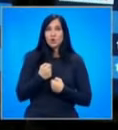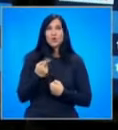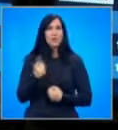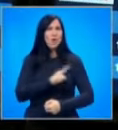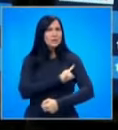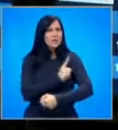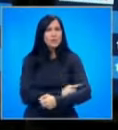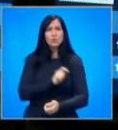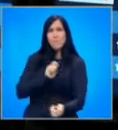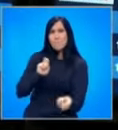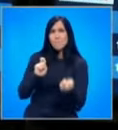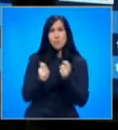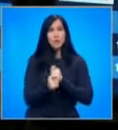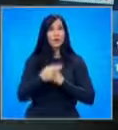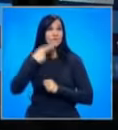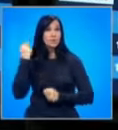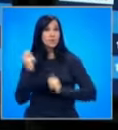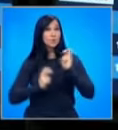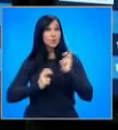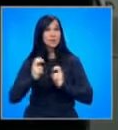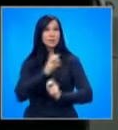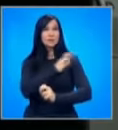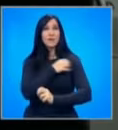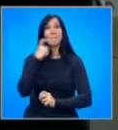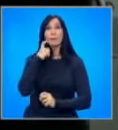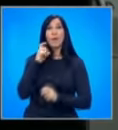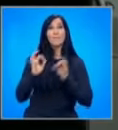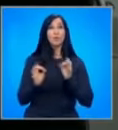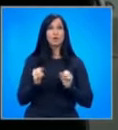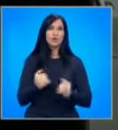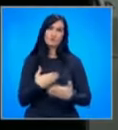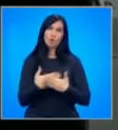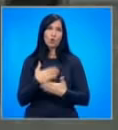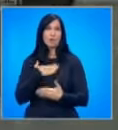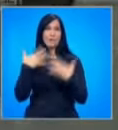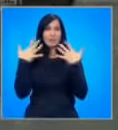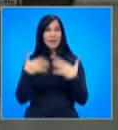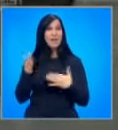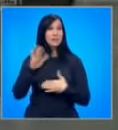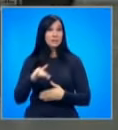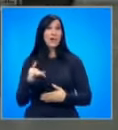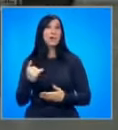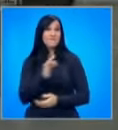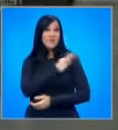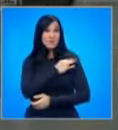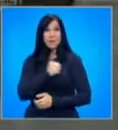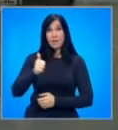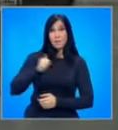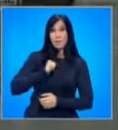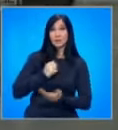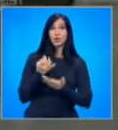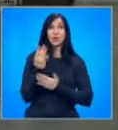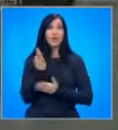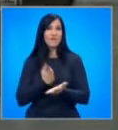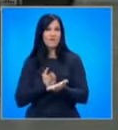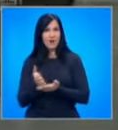силно мотивиран. Компаниите, производителки на ваксини BioNTech и Moderna очакват скоро да разполагат с данни дали препаратите им пазят от